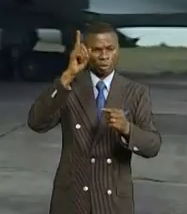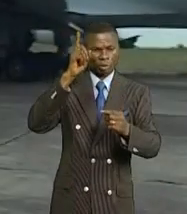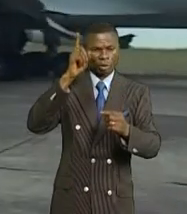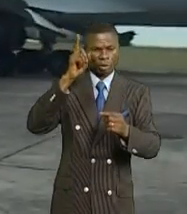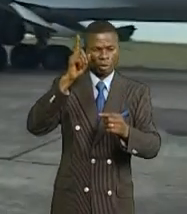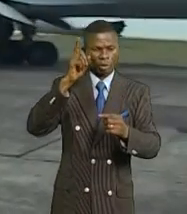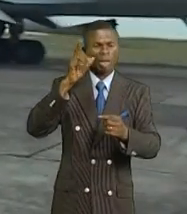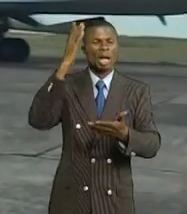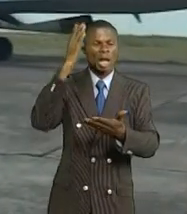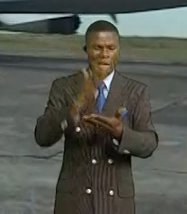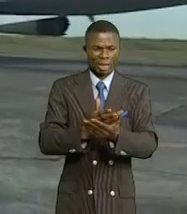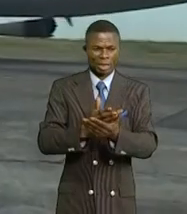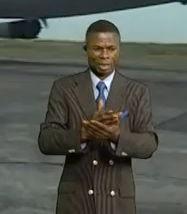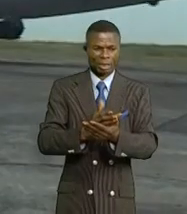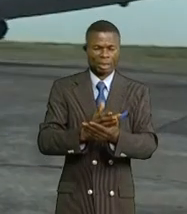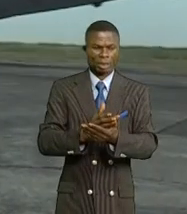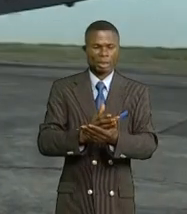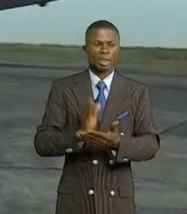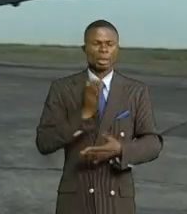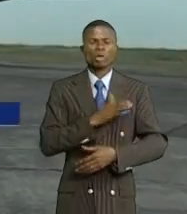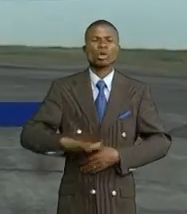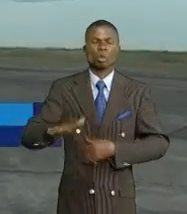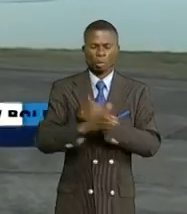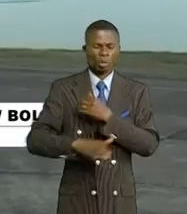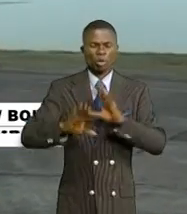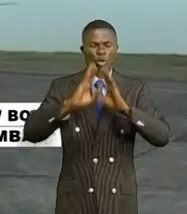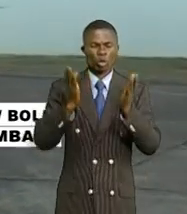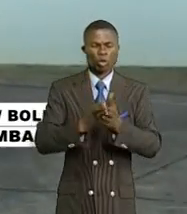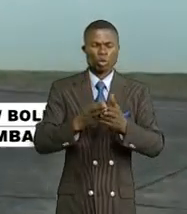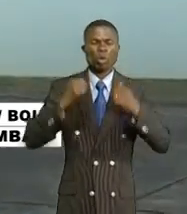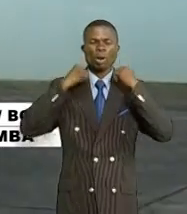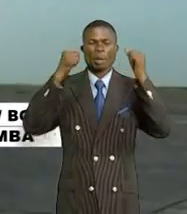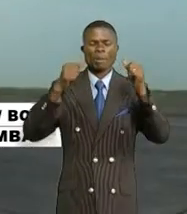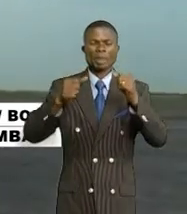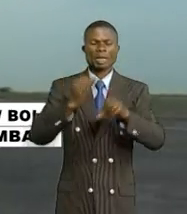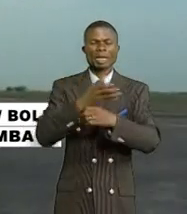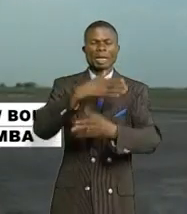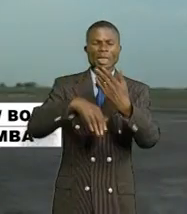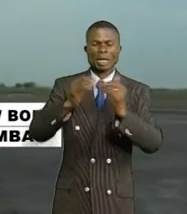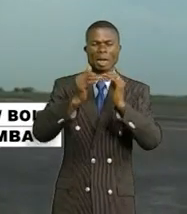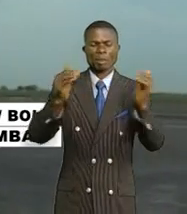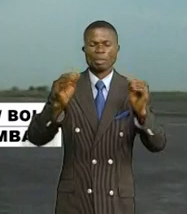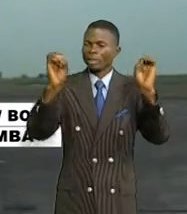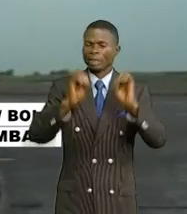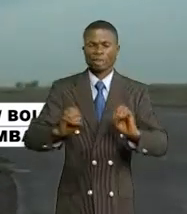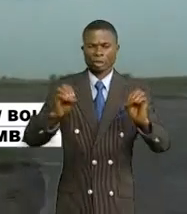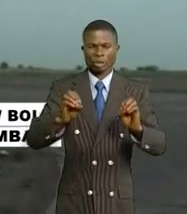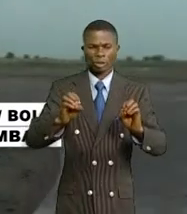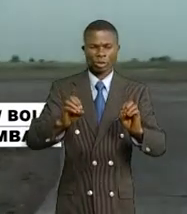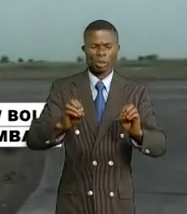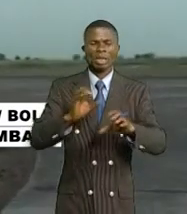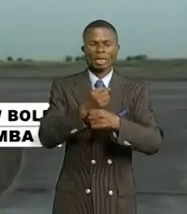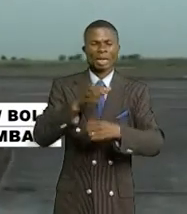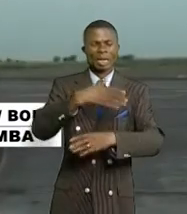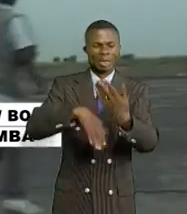de débarrasser la République démocratique du Congo de tous ceux qui troublent la paix et la sécurité, ceux qui créent